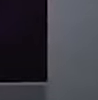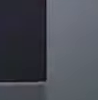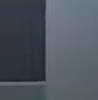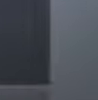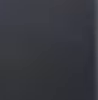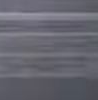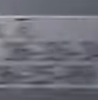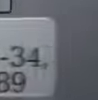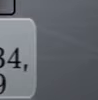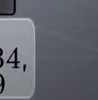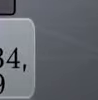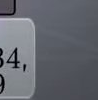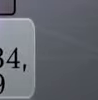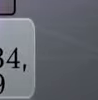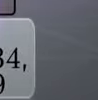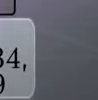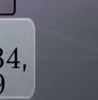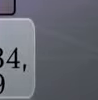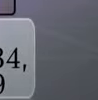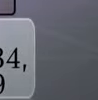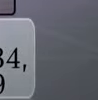алсын жан сана.